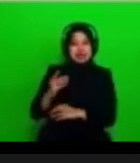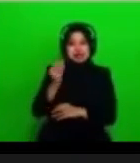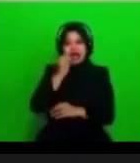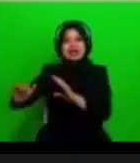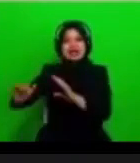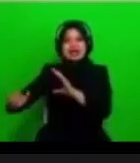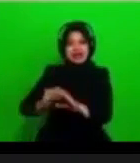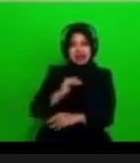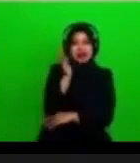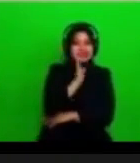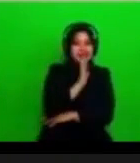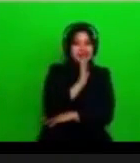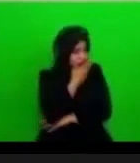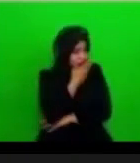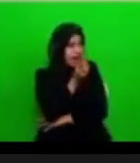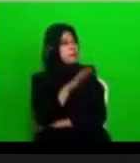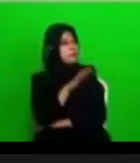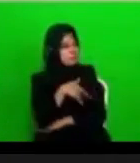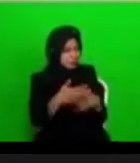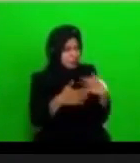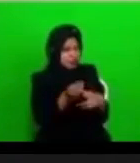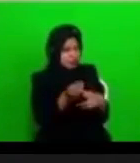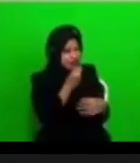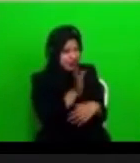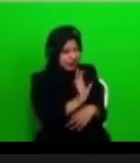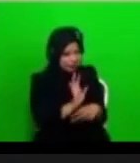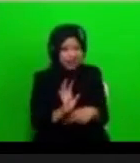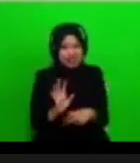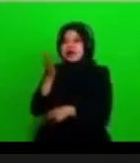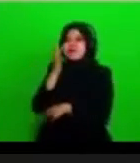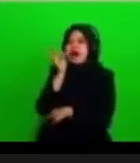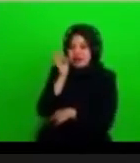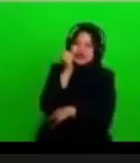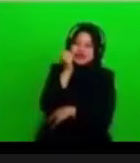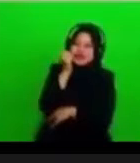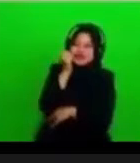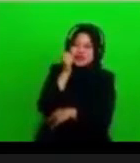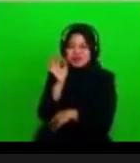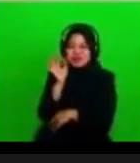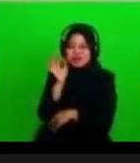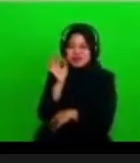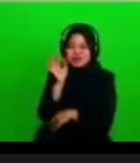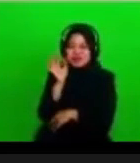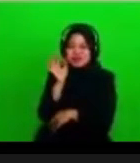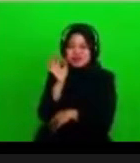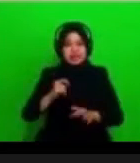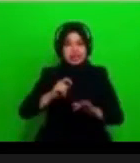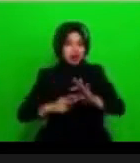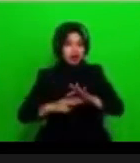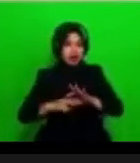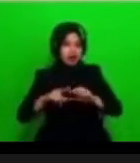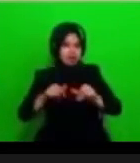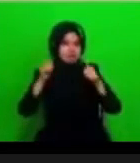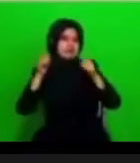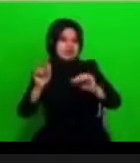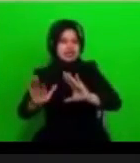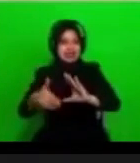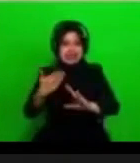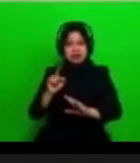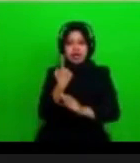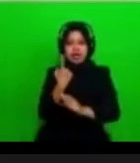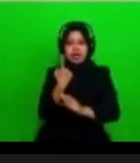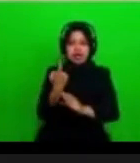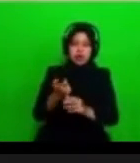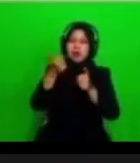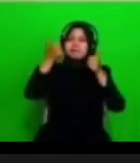kirim makanan. Boleh, gak usah kirim makanan. Ibu-ibu cukup di kolom Q&A tadi. Maka ibu-ibu sudah